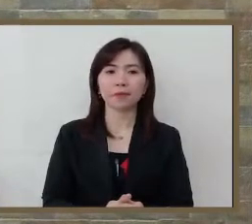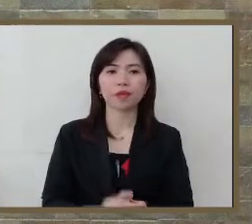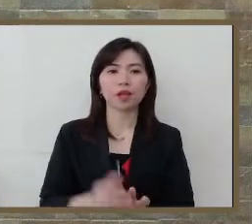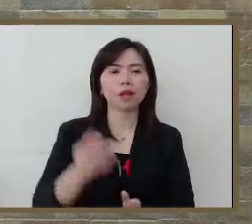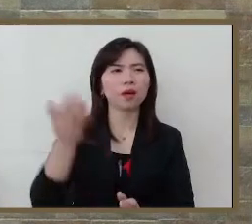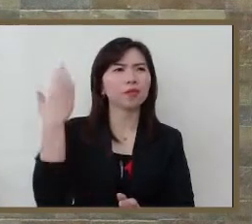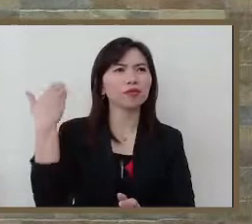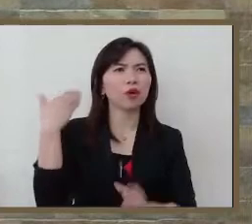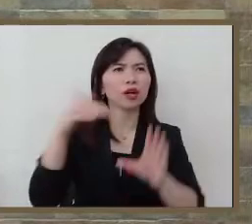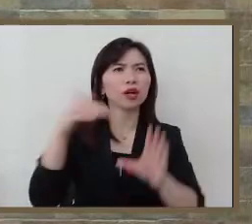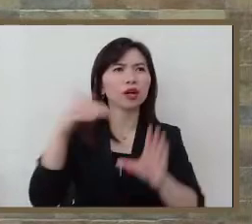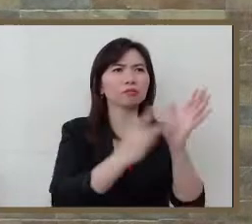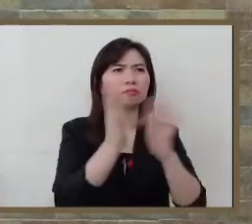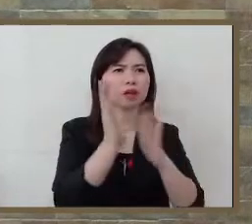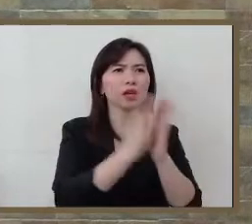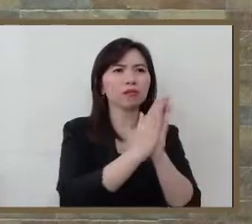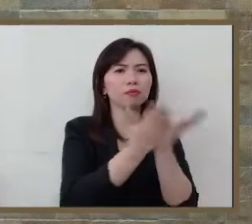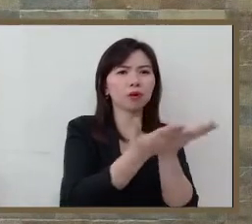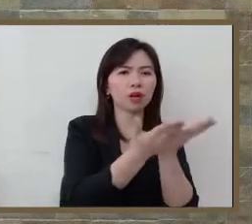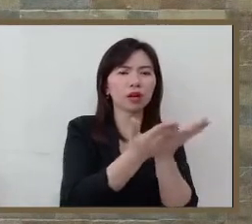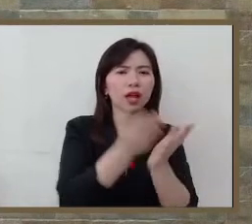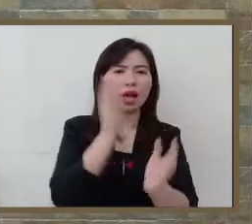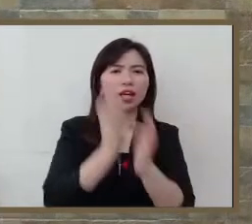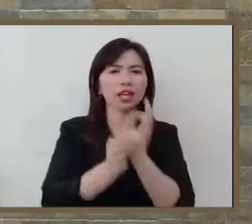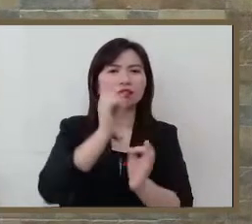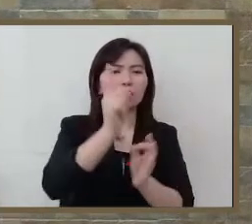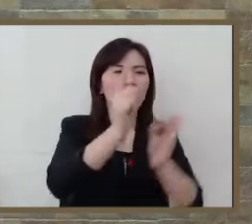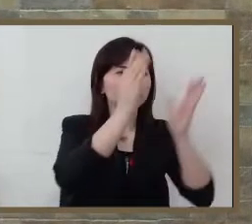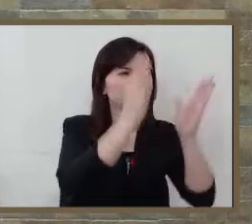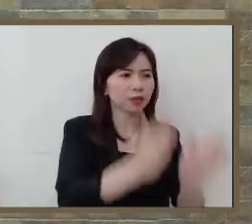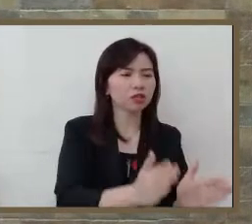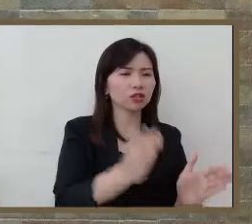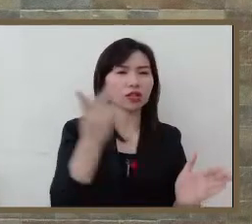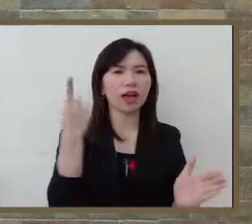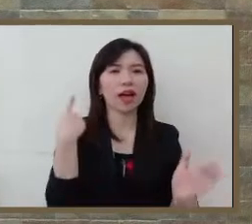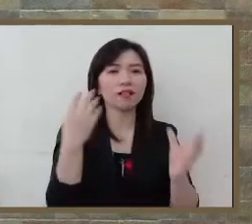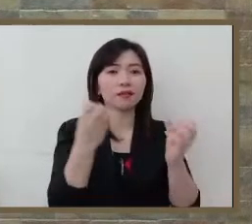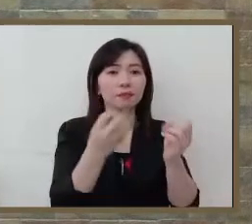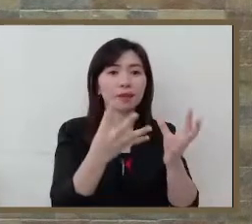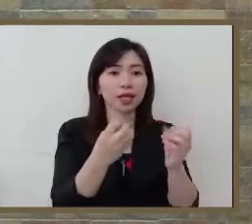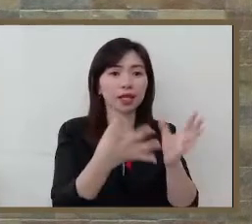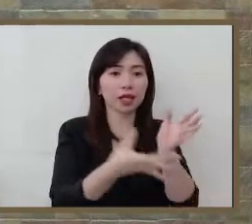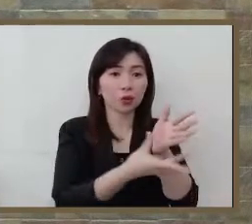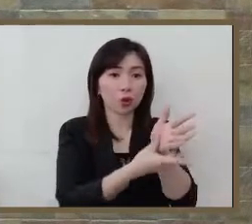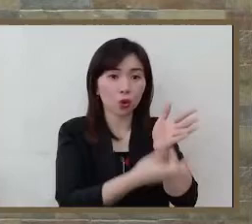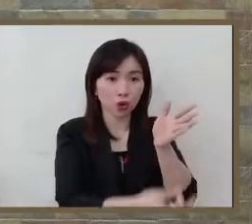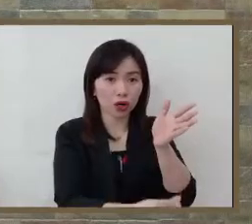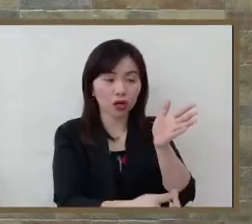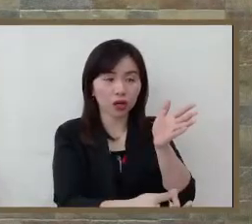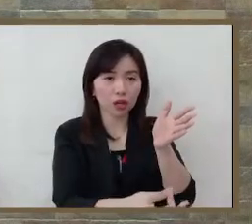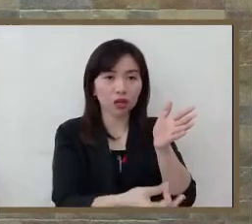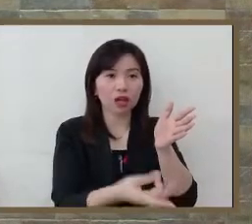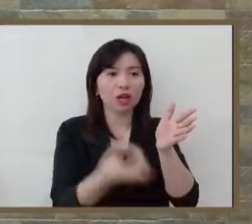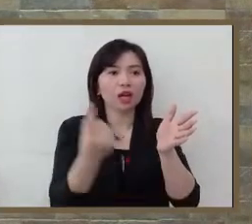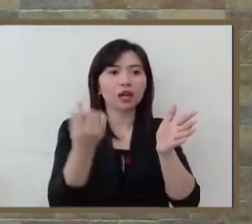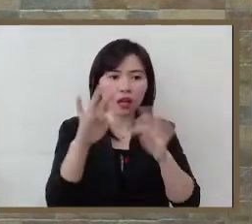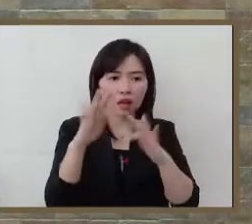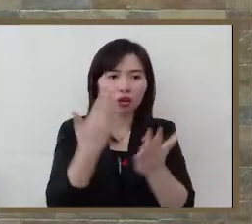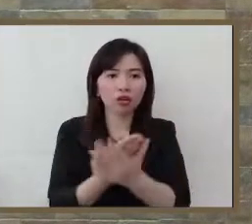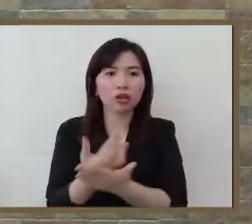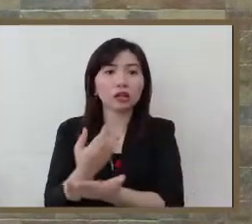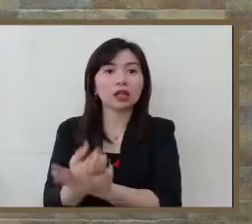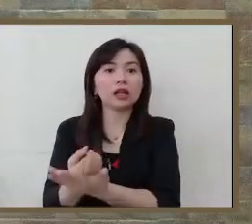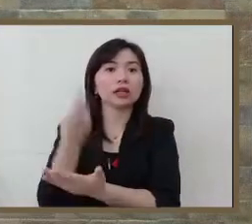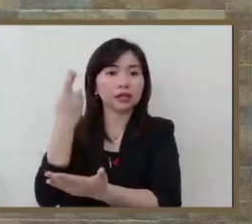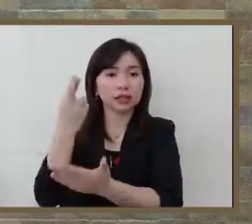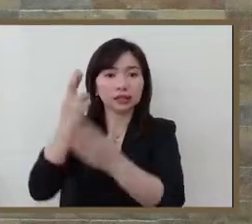oil. Ulitin ko po. Oil is very important. Source ito ng kanilang income, source ito ng